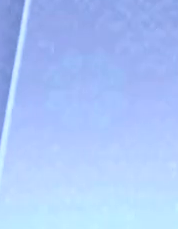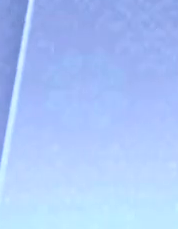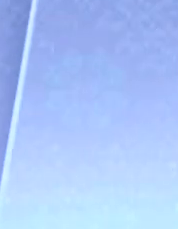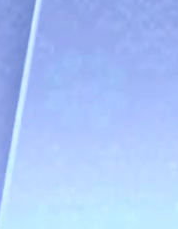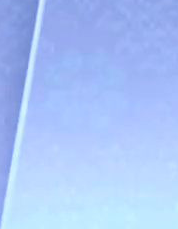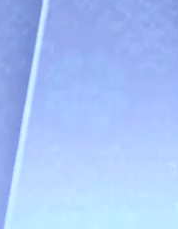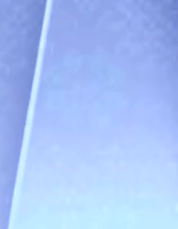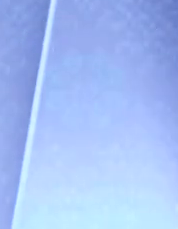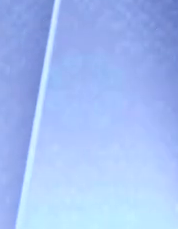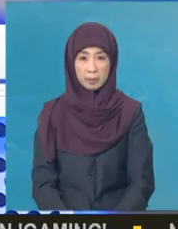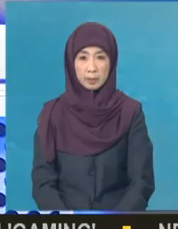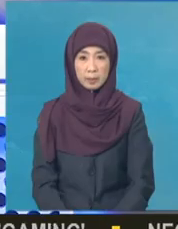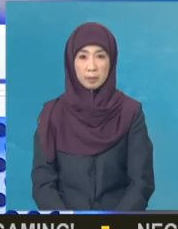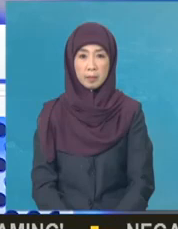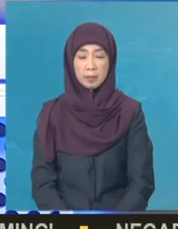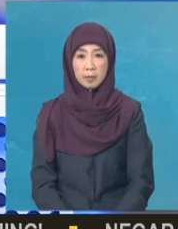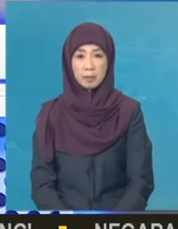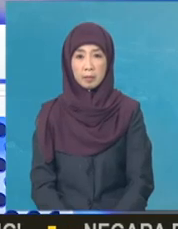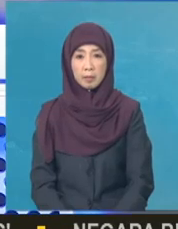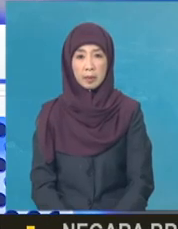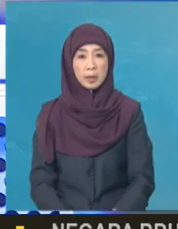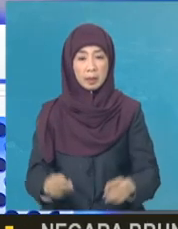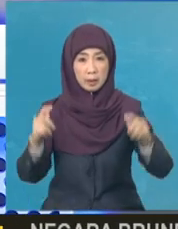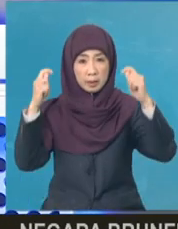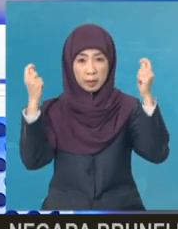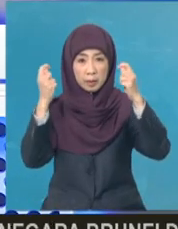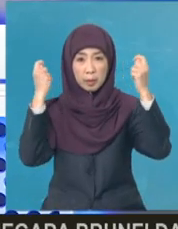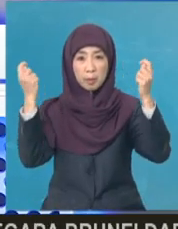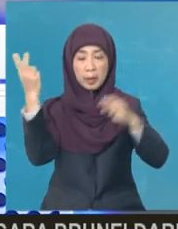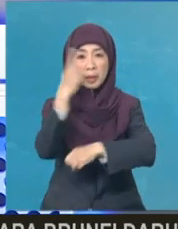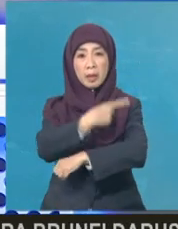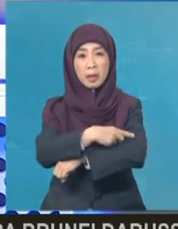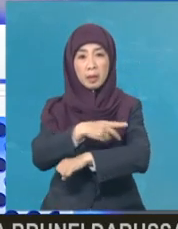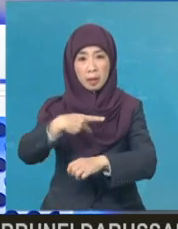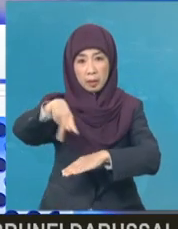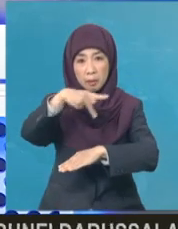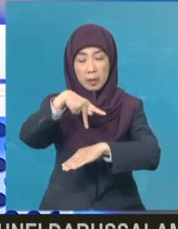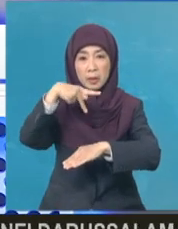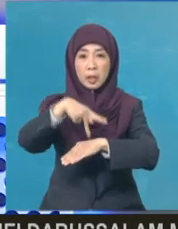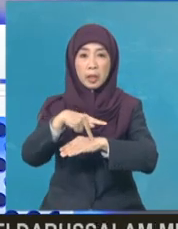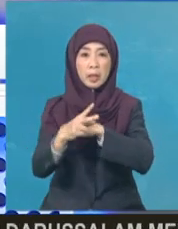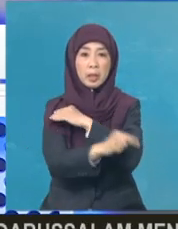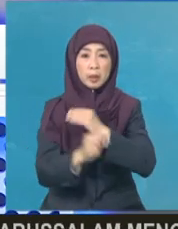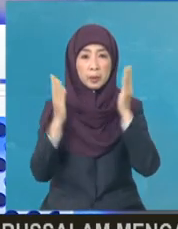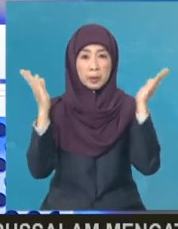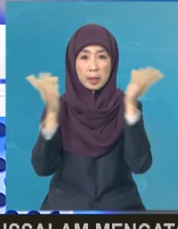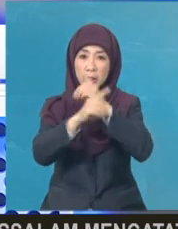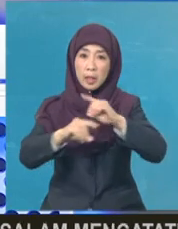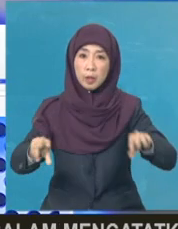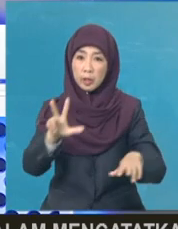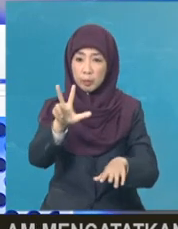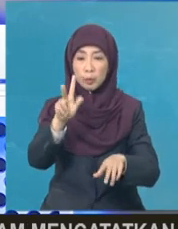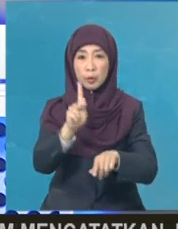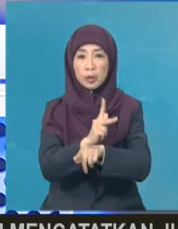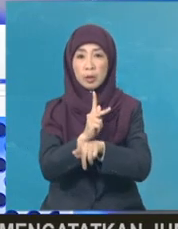hai Indonesia bersepeda dengan sambutan hari kebangsaan Negara Brunei Darussalam yang ke 37 tahun